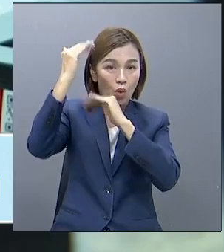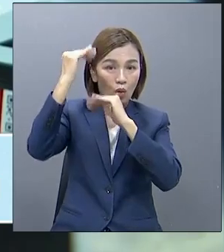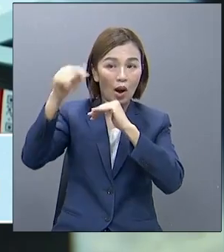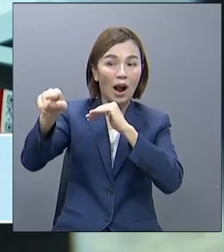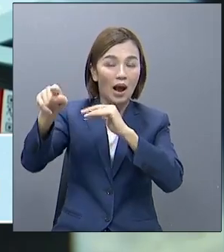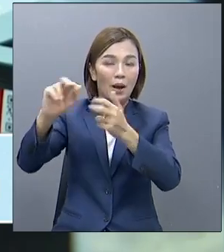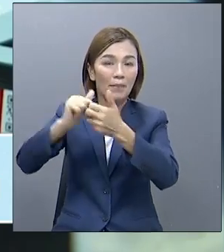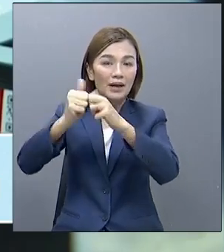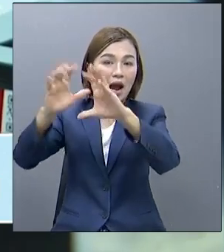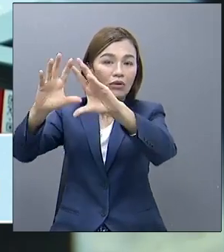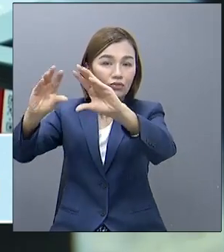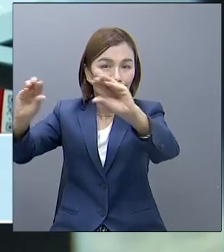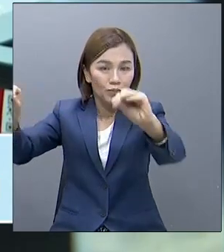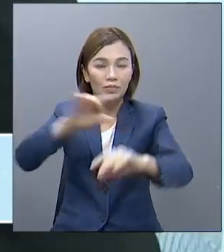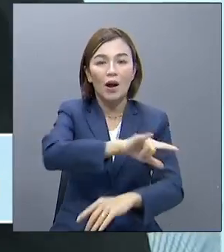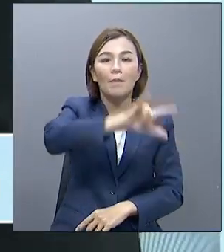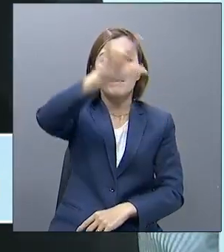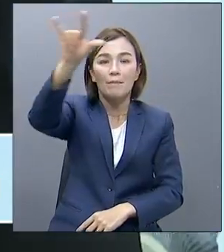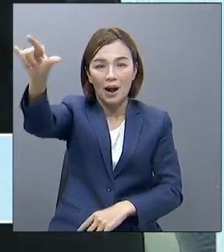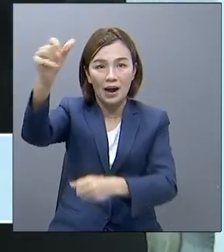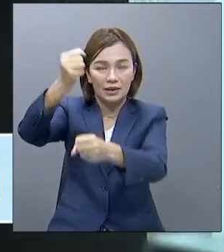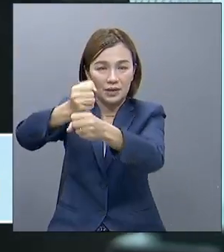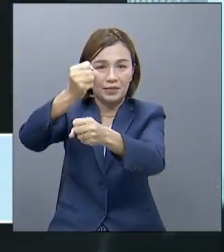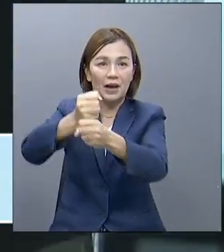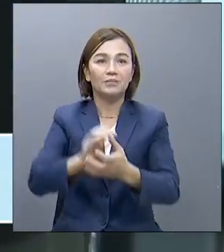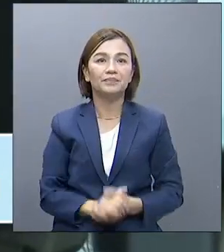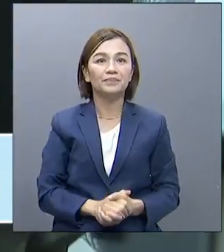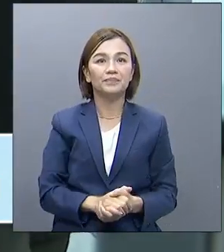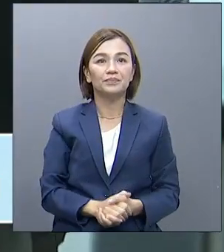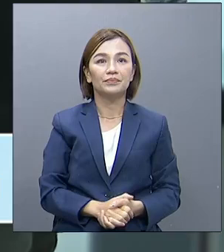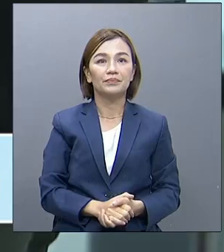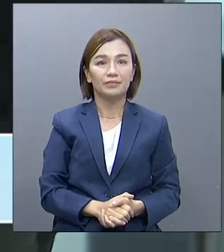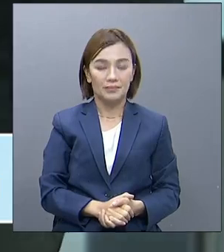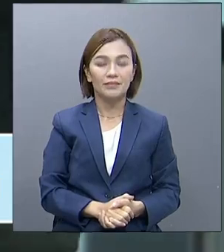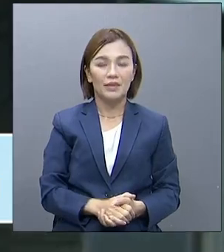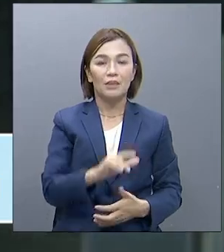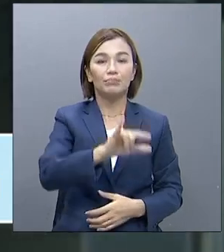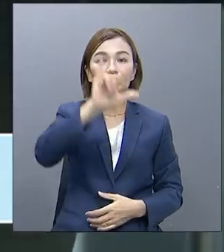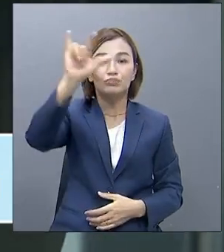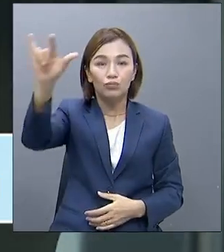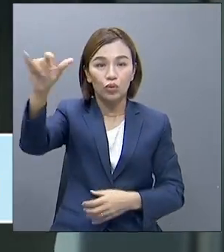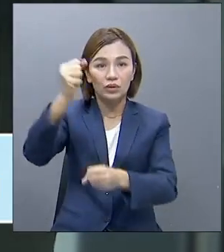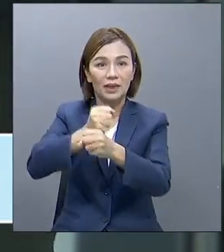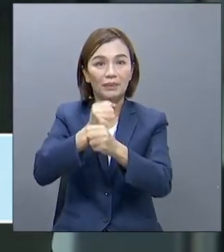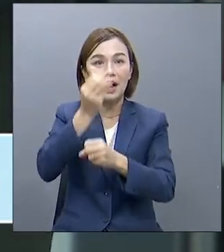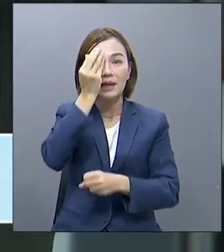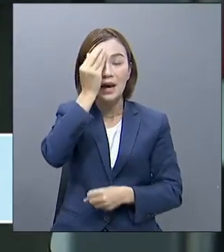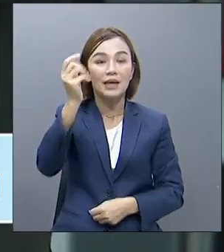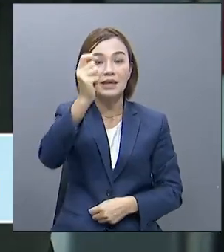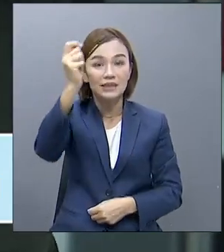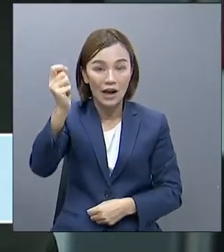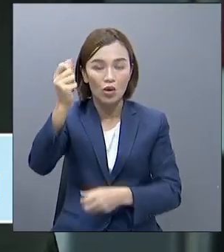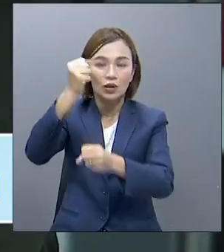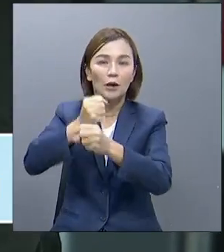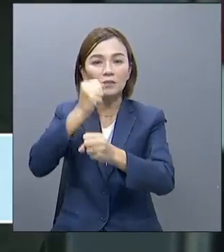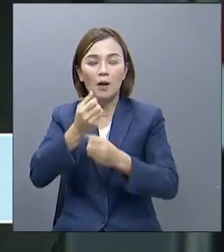การณ์ดีขึ้นเขาจะได้เดินทางไปค่ะชีวิตที่หวังจะเก็บเงินก้อนไปประเทศอิสราเอลนะคะเพื่อที่จะนำเงินจากการทำง